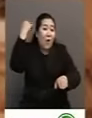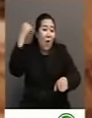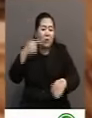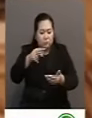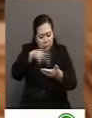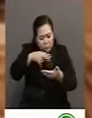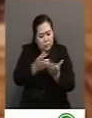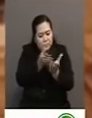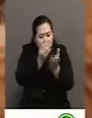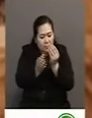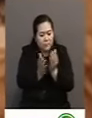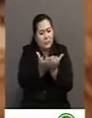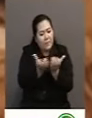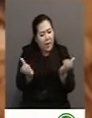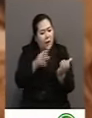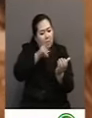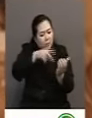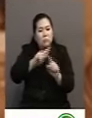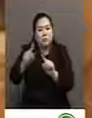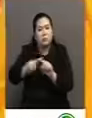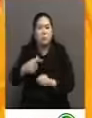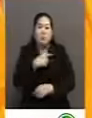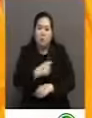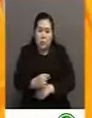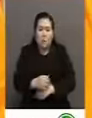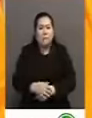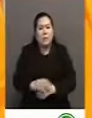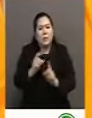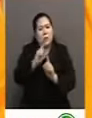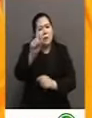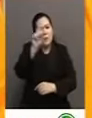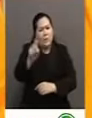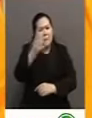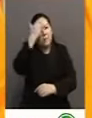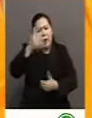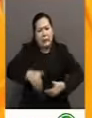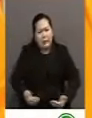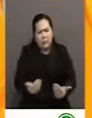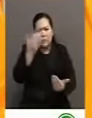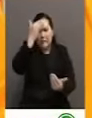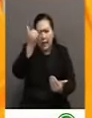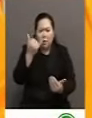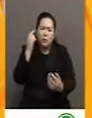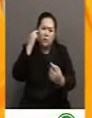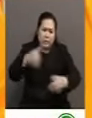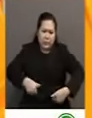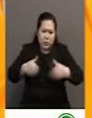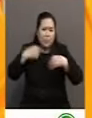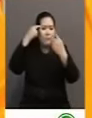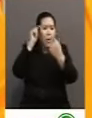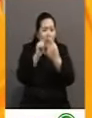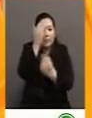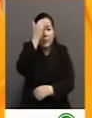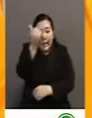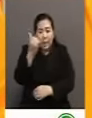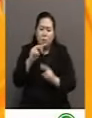ะและก็มีคำถามที่ติดอยู่ในใจเสมอมาคือเราเกิดมาทำไมและอะไรคือเป้าหมายของชีวิตจึงได้แสวงหาค